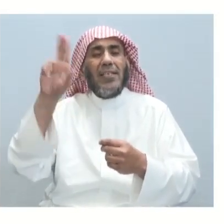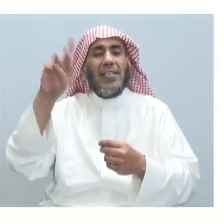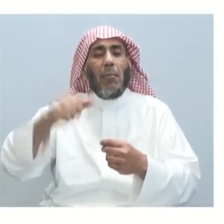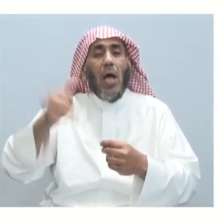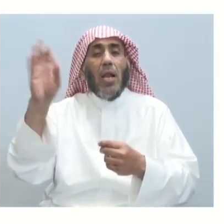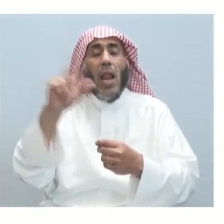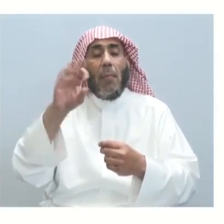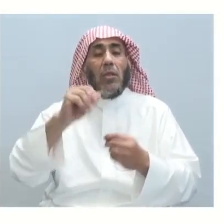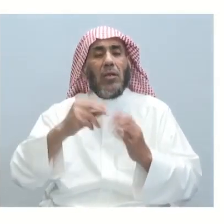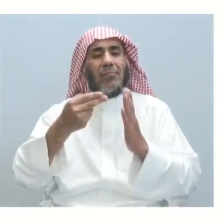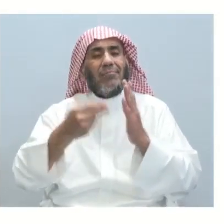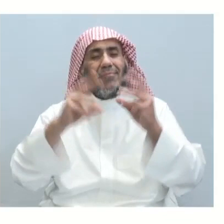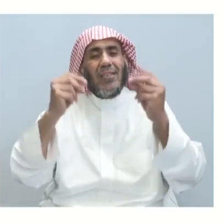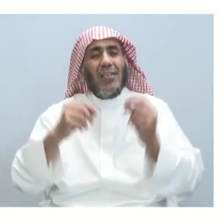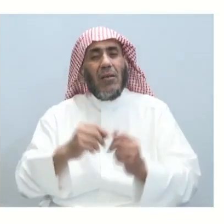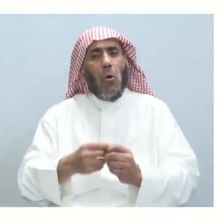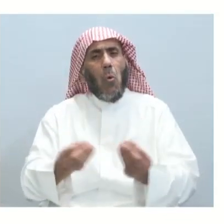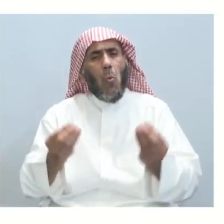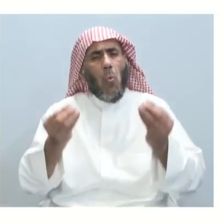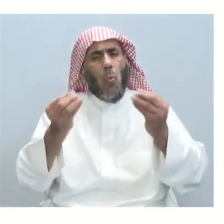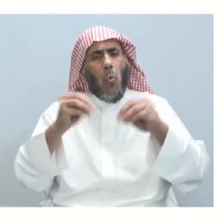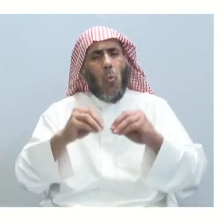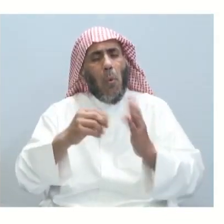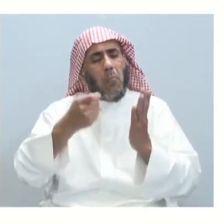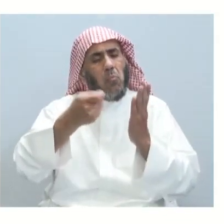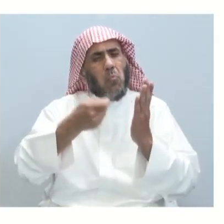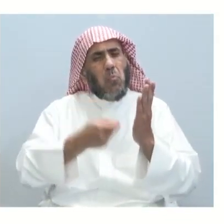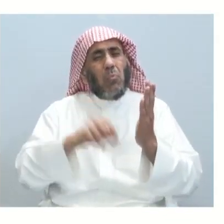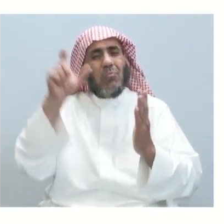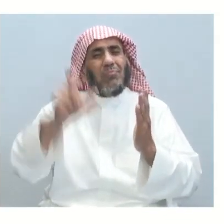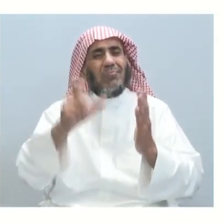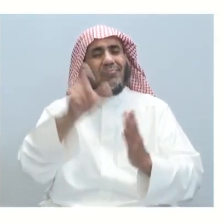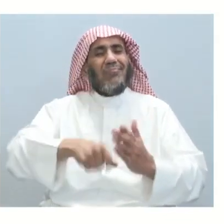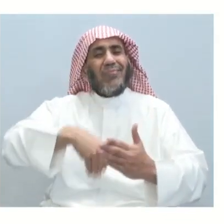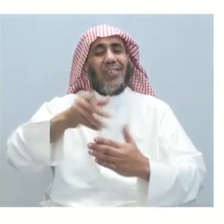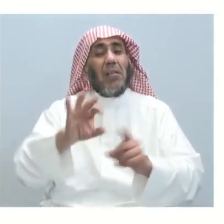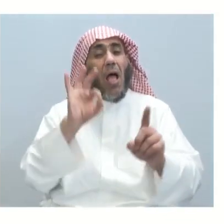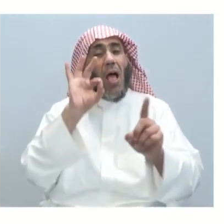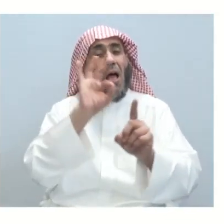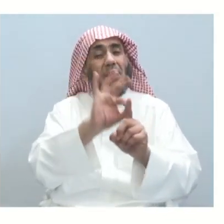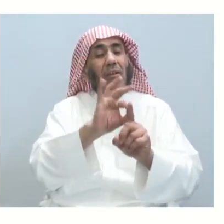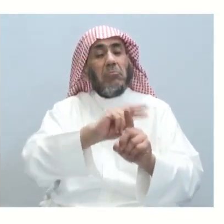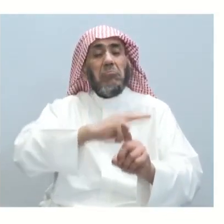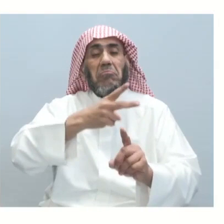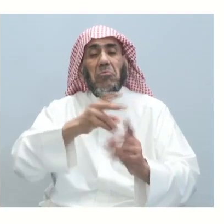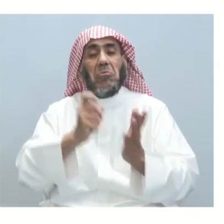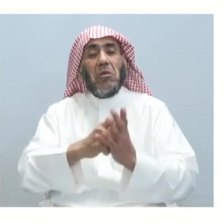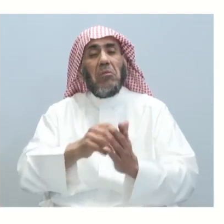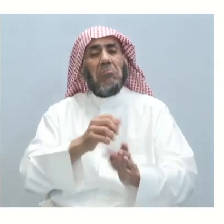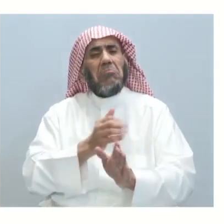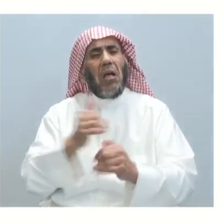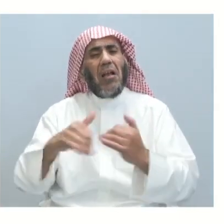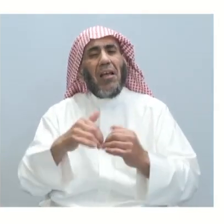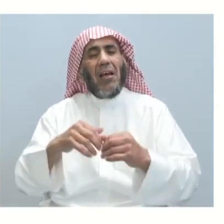لكن تلك المحسنات سيطرت على اذواق الكتاب منذ ذلك الحين وصارت هدفا لذاتها دون ان تكون وسيله